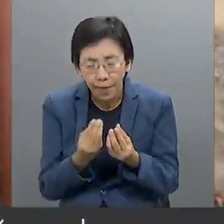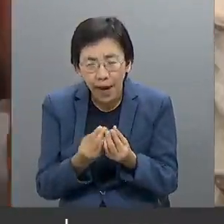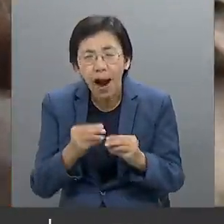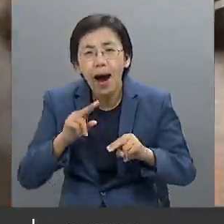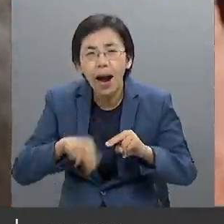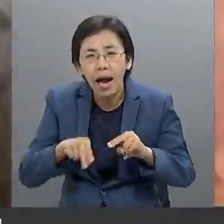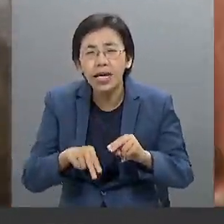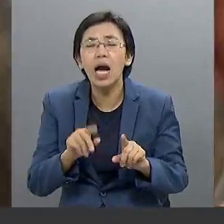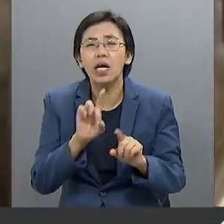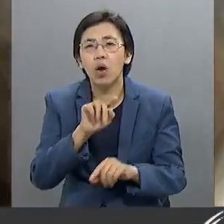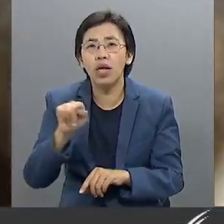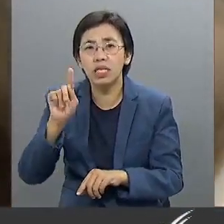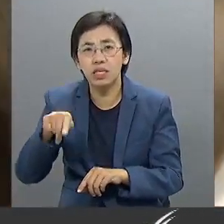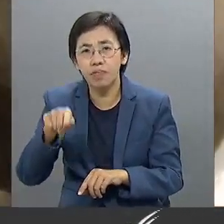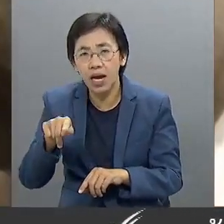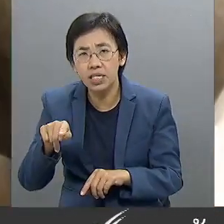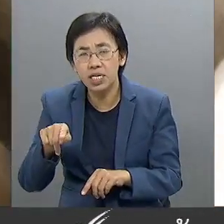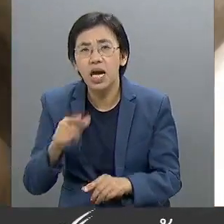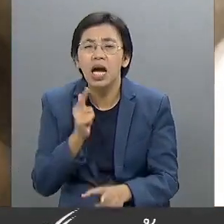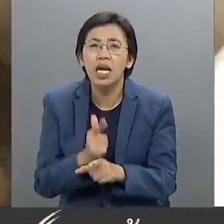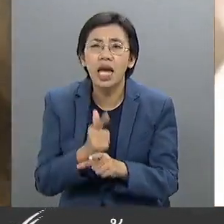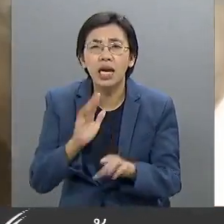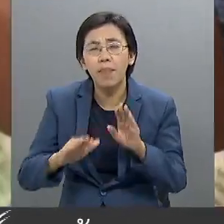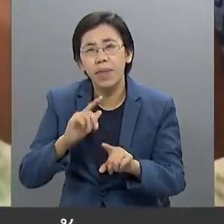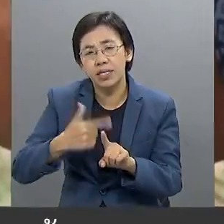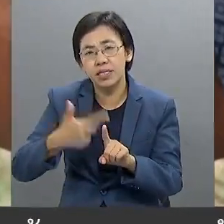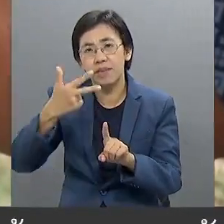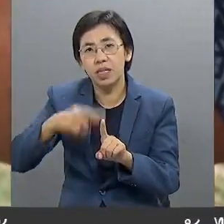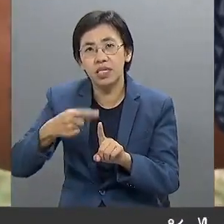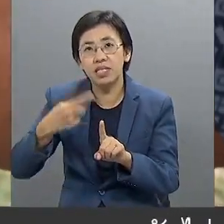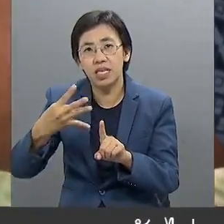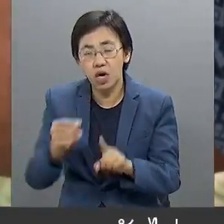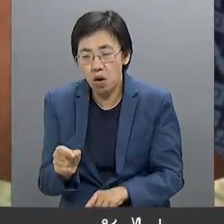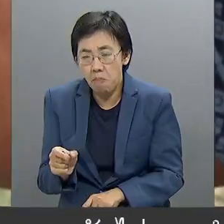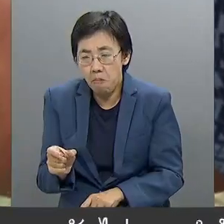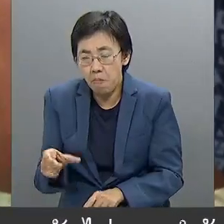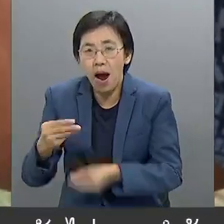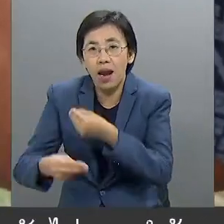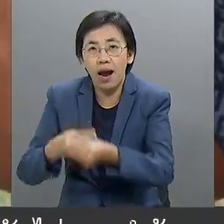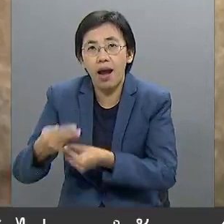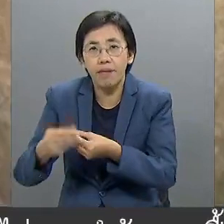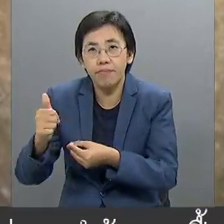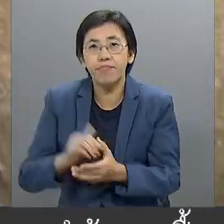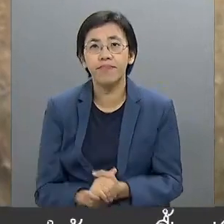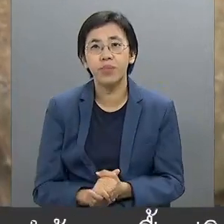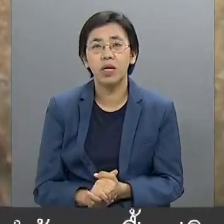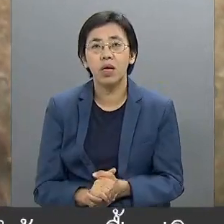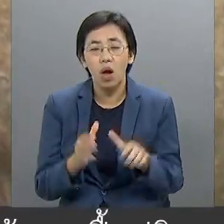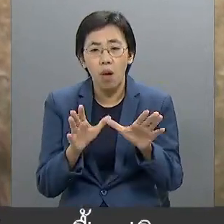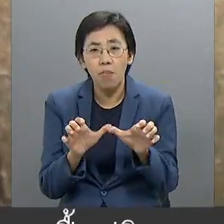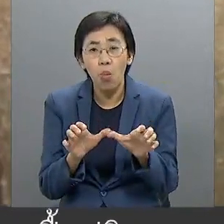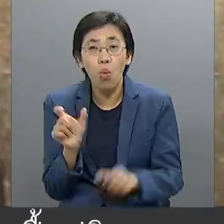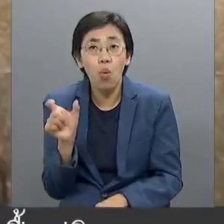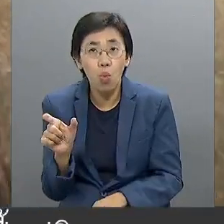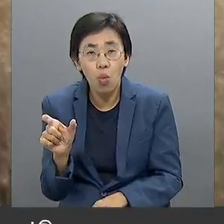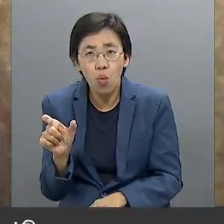องและจะใช้เวลาเลี้ยงทั้งหมด 3-4 เดือนจึงจะสามารถจับไปขายและจำหน่ายได้นะครับปูสายพันธุ์นี้นะฮะจะนิยมนำไป